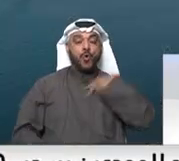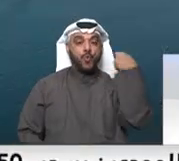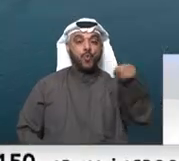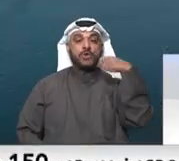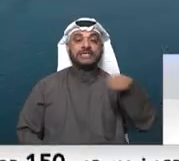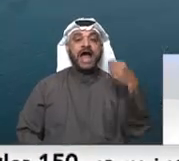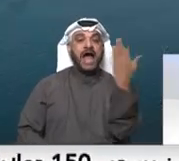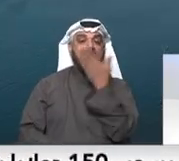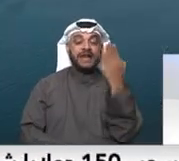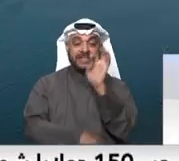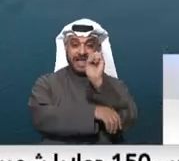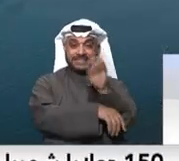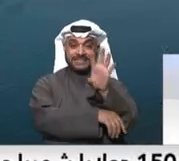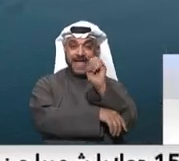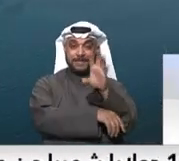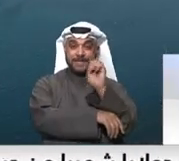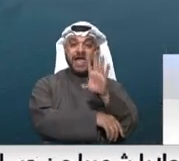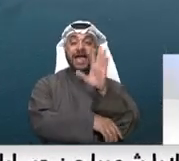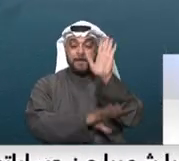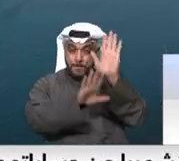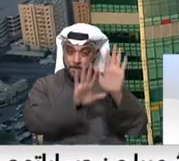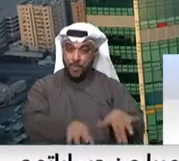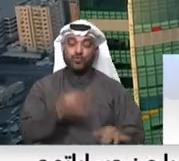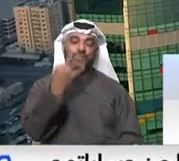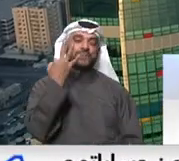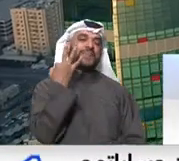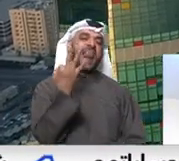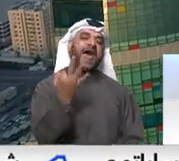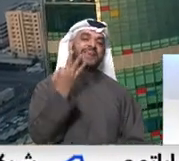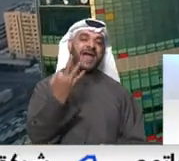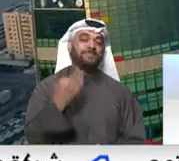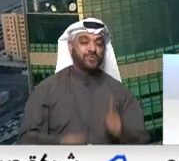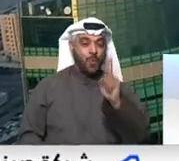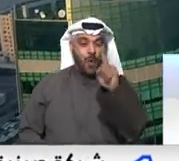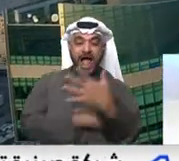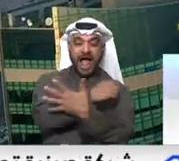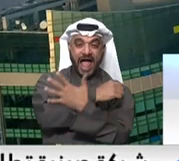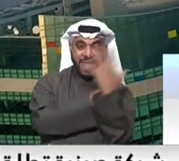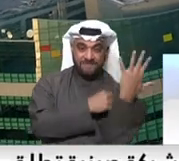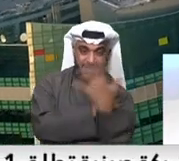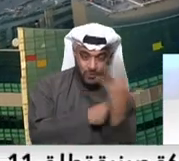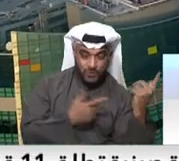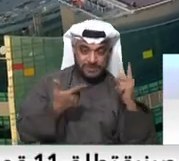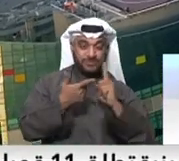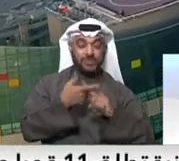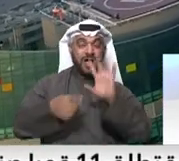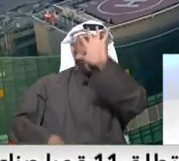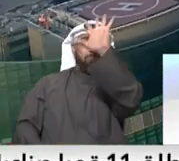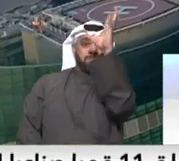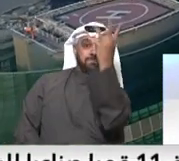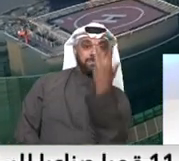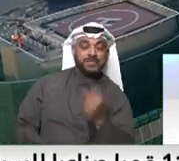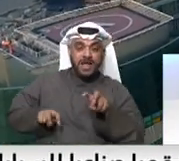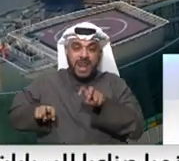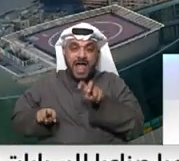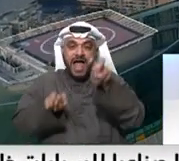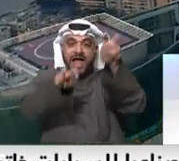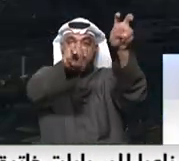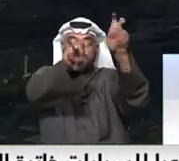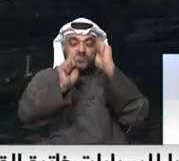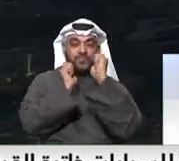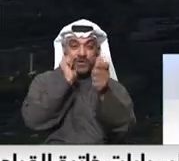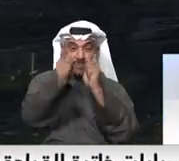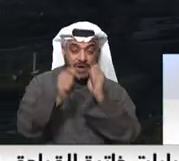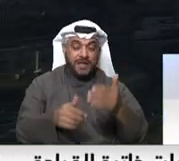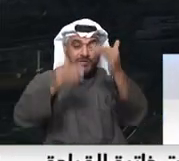خلال تواجد الهيئه من الخامس فبراير وحتى الاني فبراير في اكثر من 30 مدرسه بمختلف المحافظات